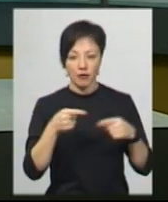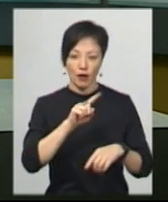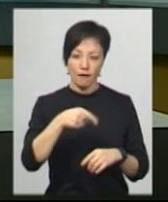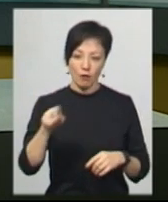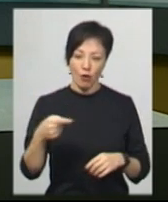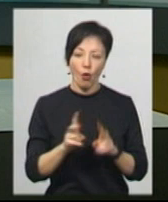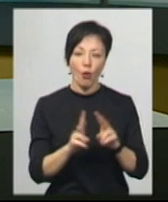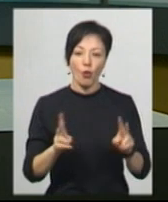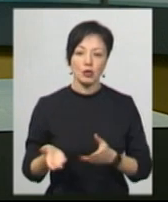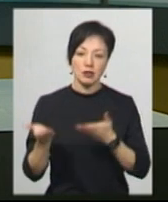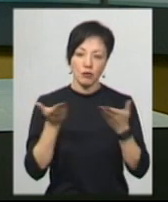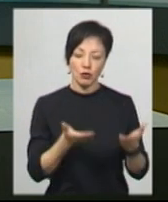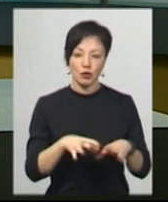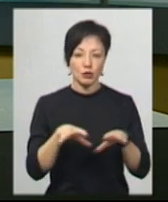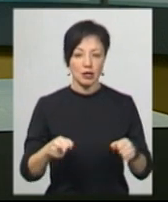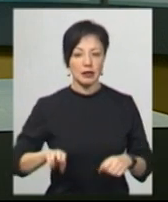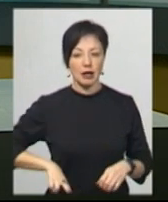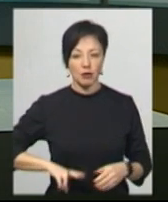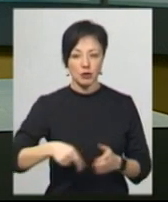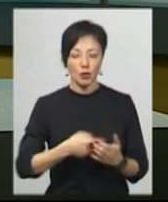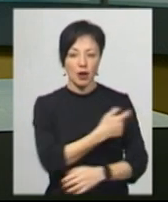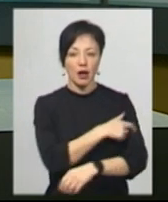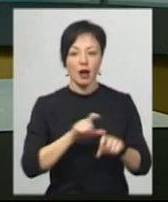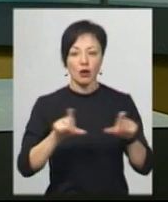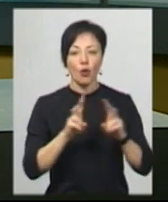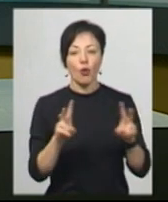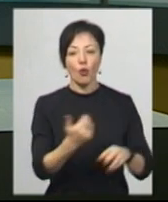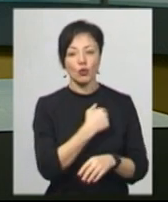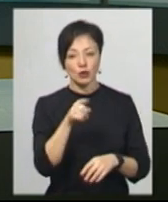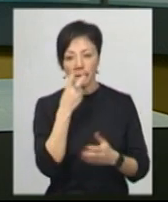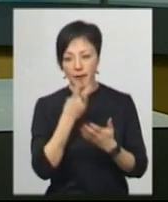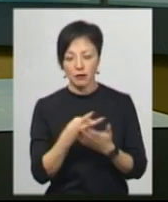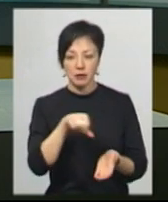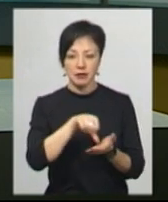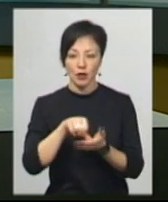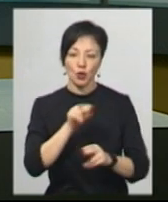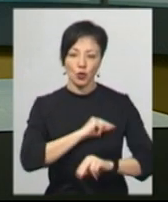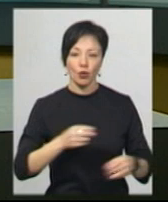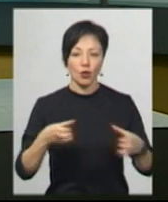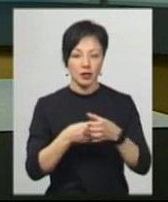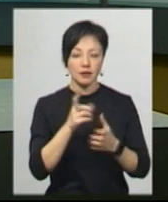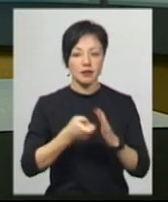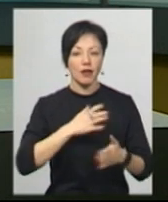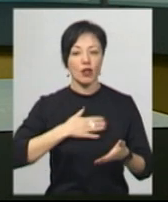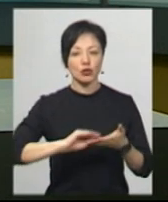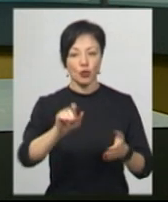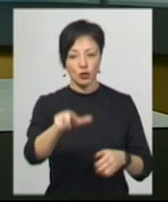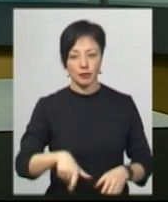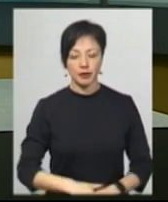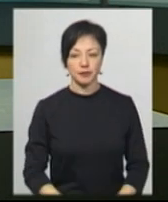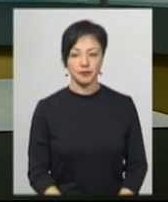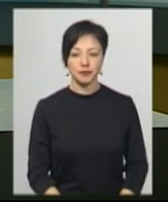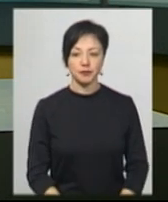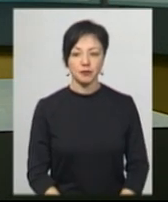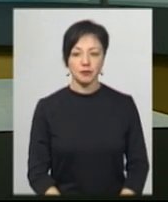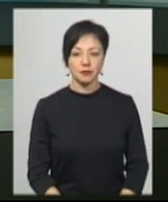вимогам. Кого запрошують на посаду директора міської лікарні та кого хочуть на ній бачити представники трудового колективу, дізнавалась наша знімальна